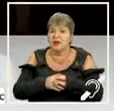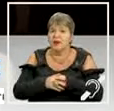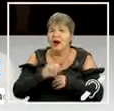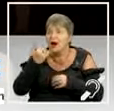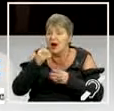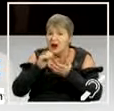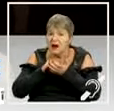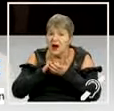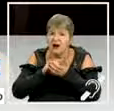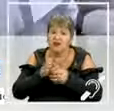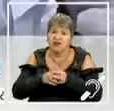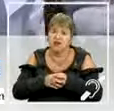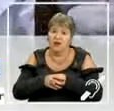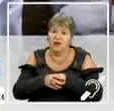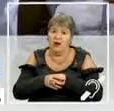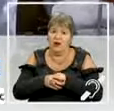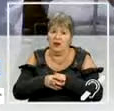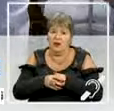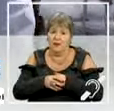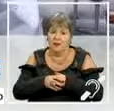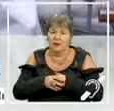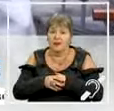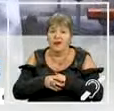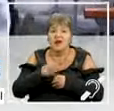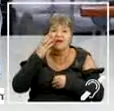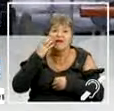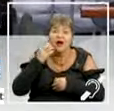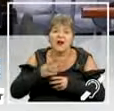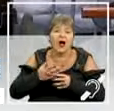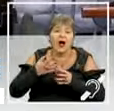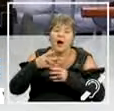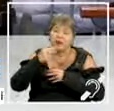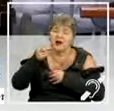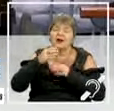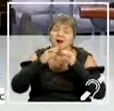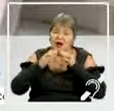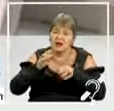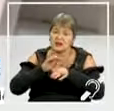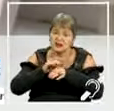vederea preîntâmpinării decesului. Tânăra a fost externată și se simte bine,